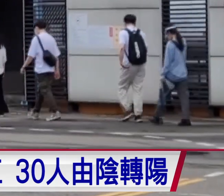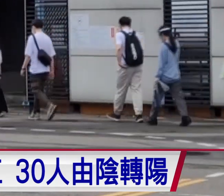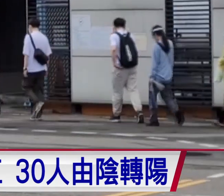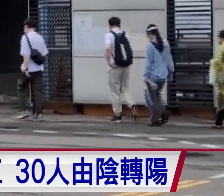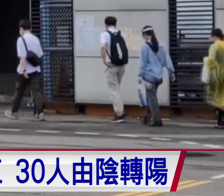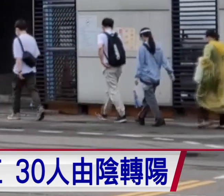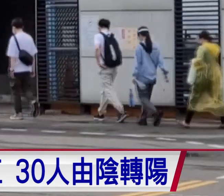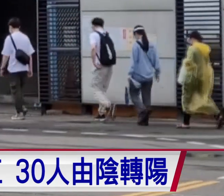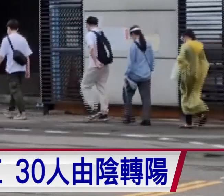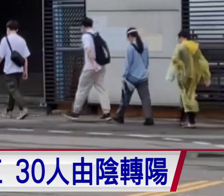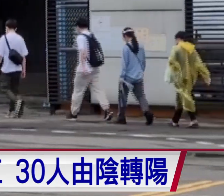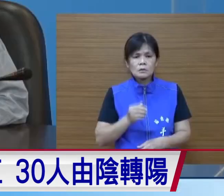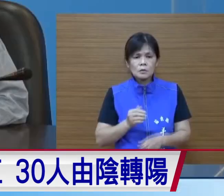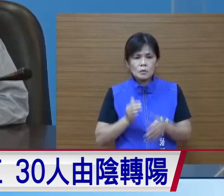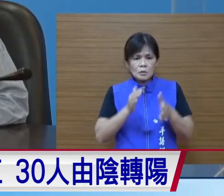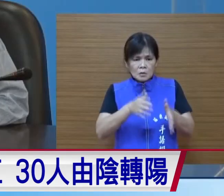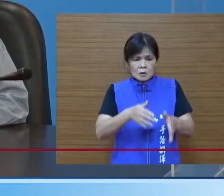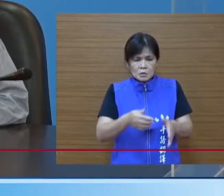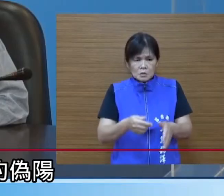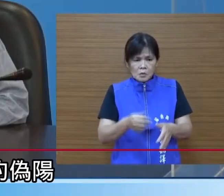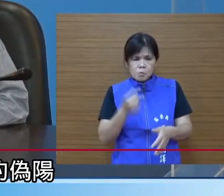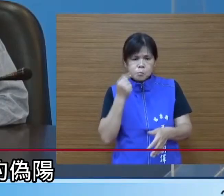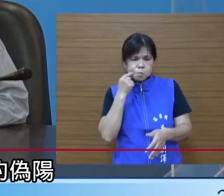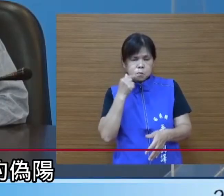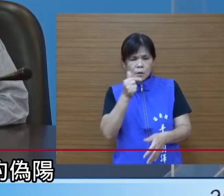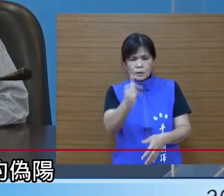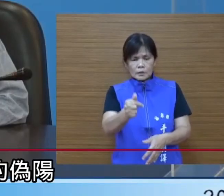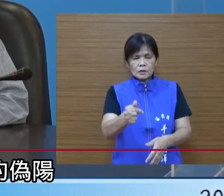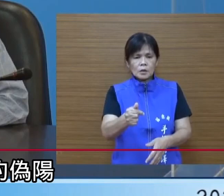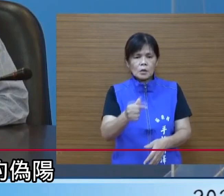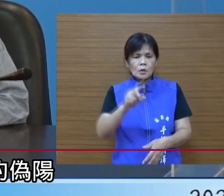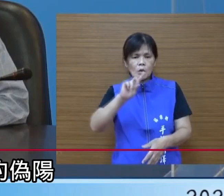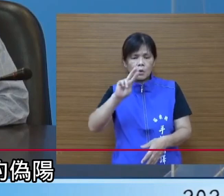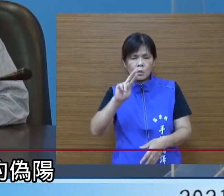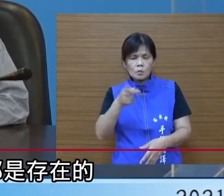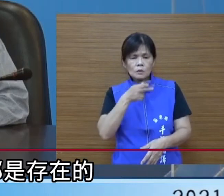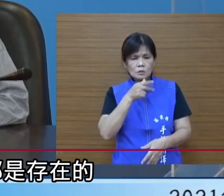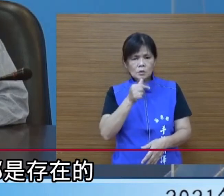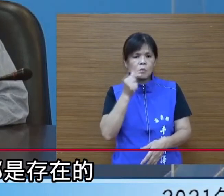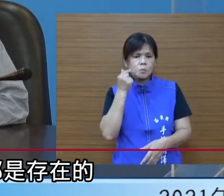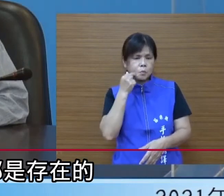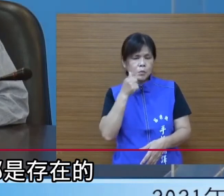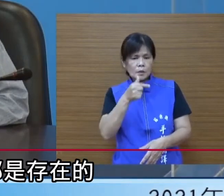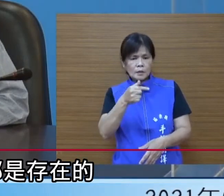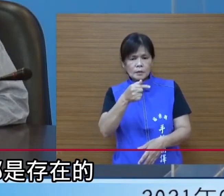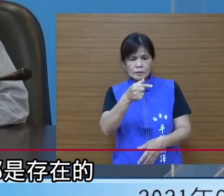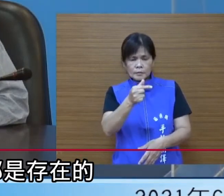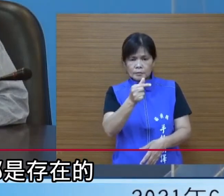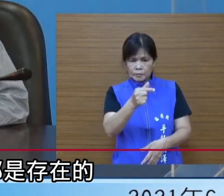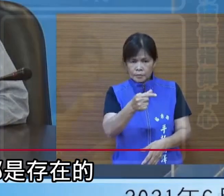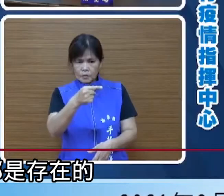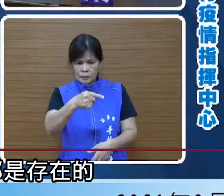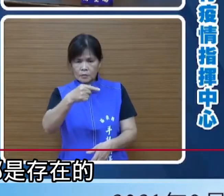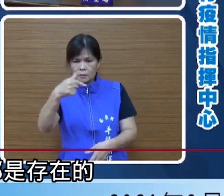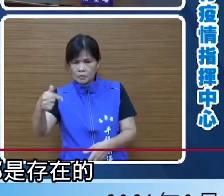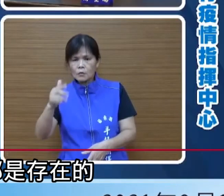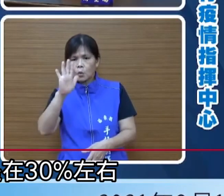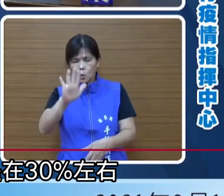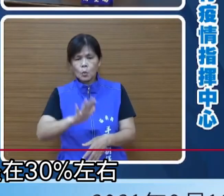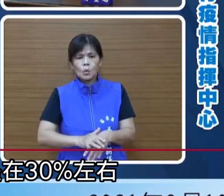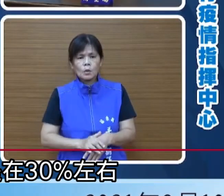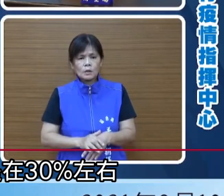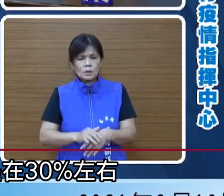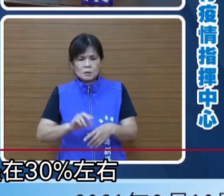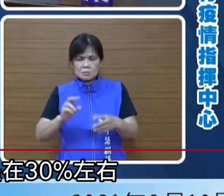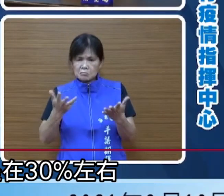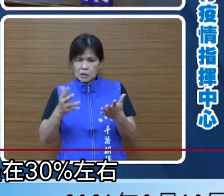必须再采 PCR 检测。 其实快筛呢，它的伪阳或伪阴性呢的比例呢都是存在的。以伪阴性